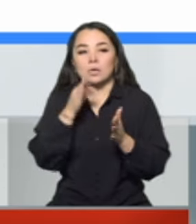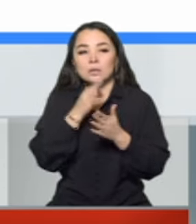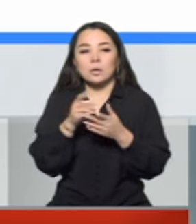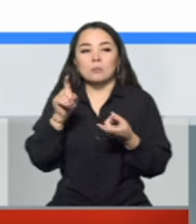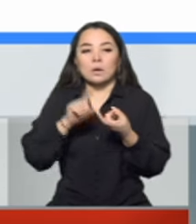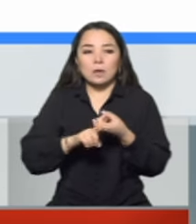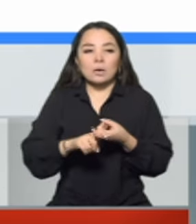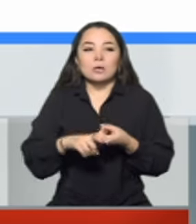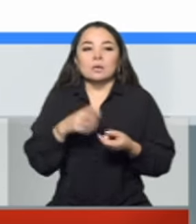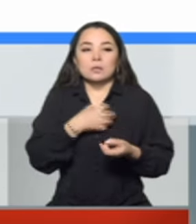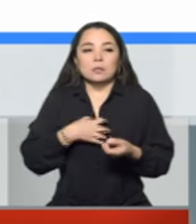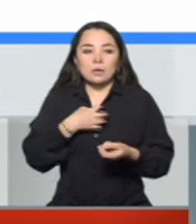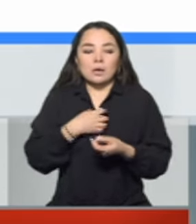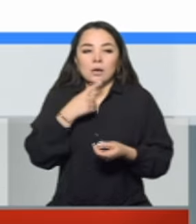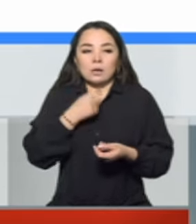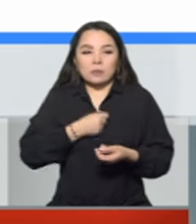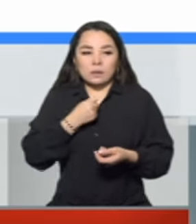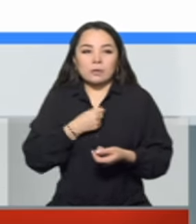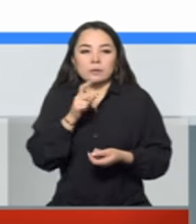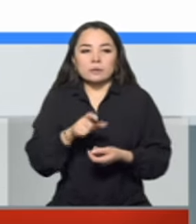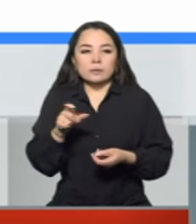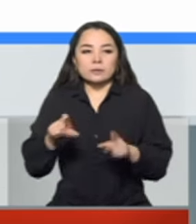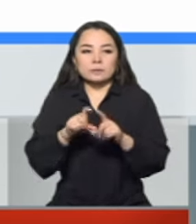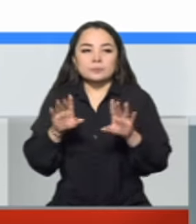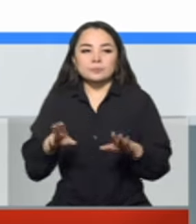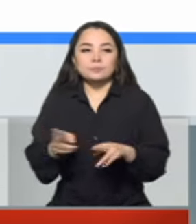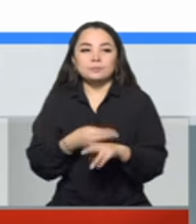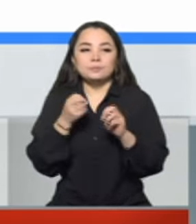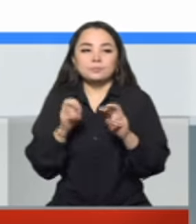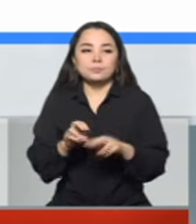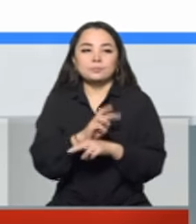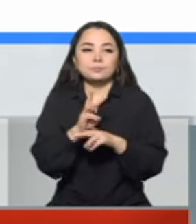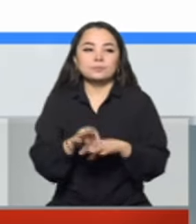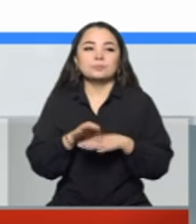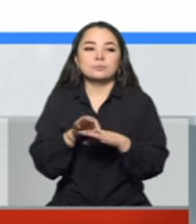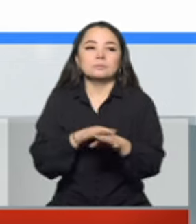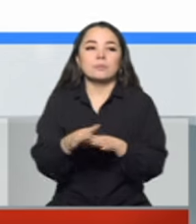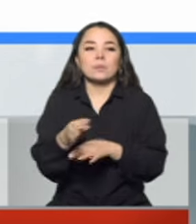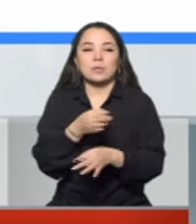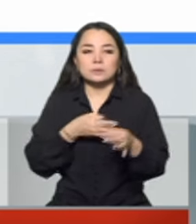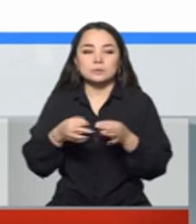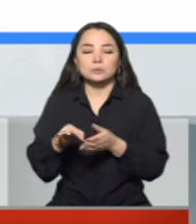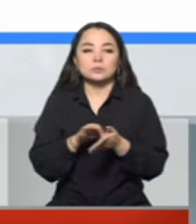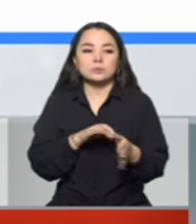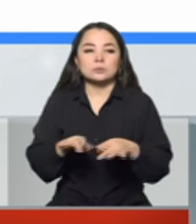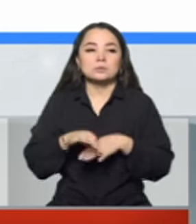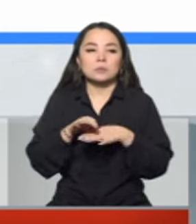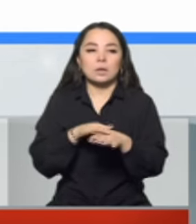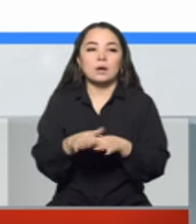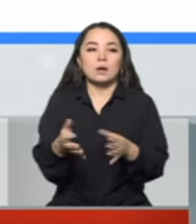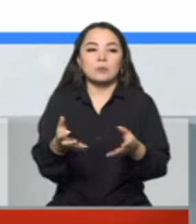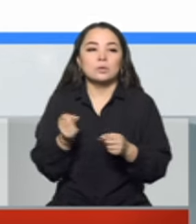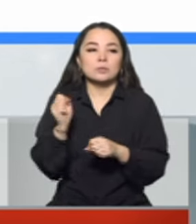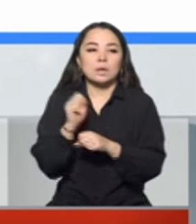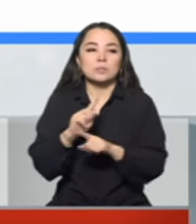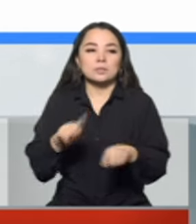байланысты негізгі әскери және азаматтық нысандардың қауіпсіздігін қамтамасыз ету жөнінде шұғыл шаралар қабылдауды